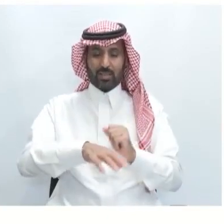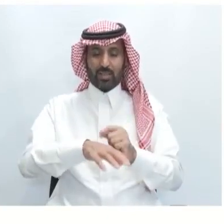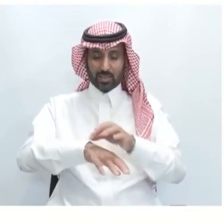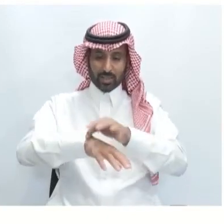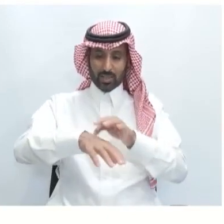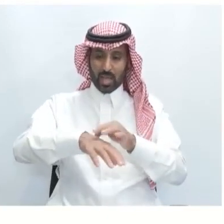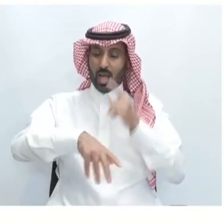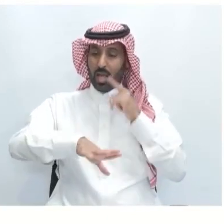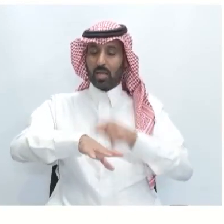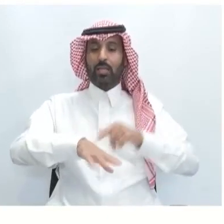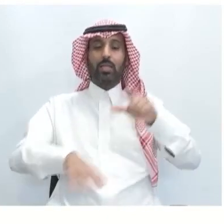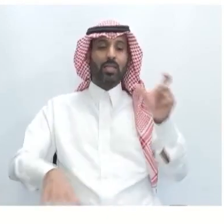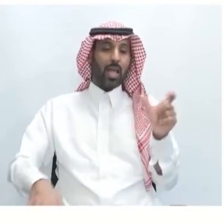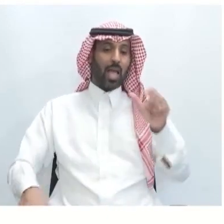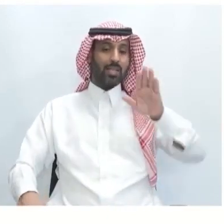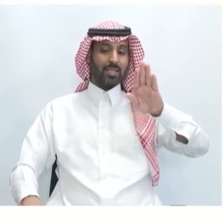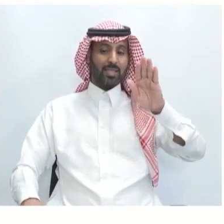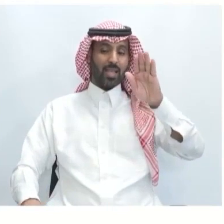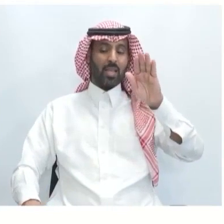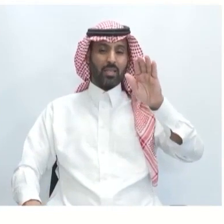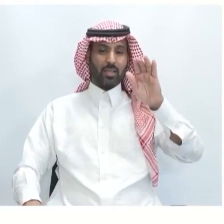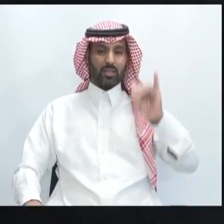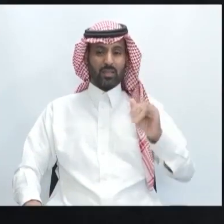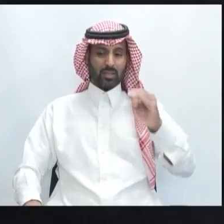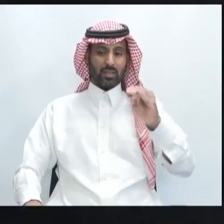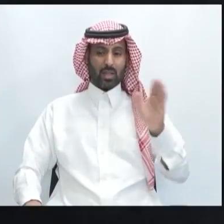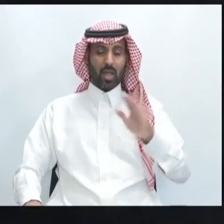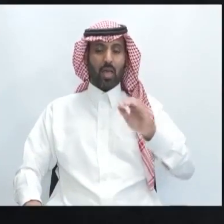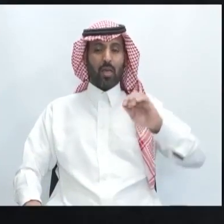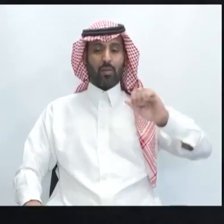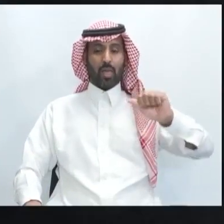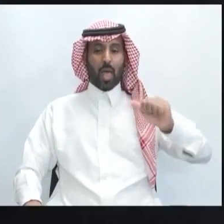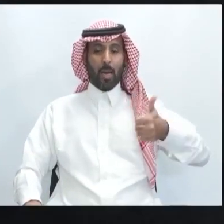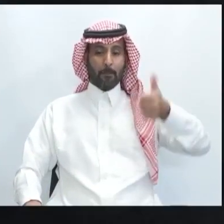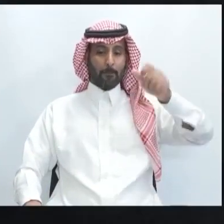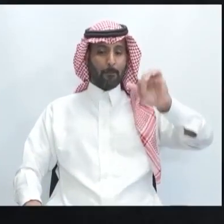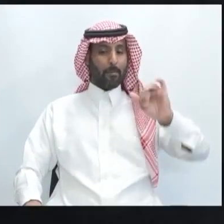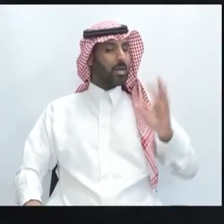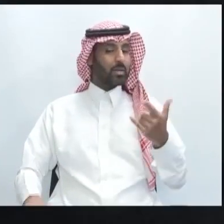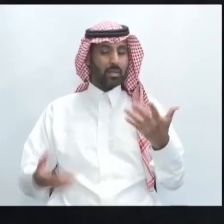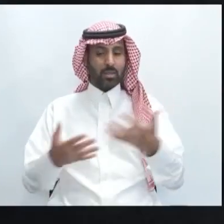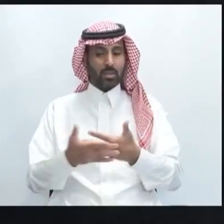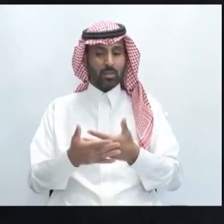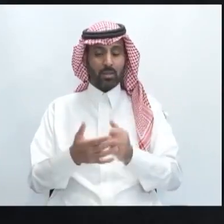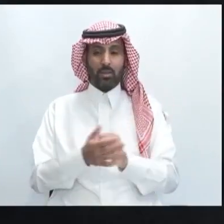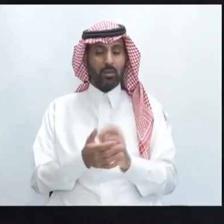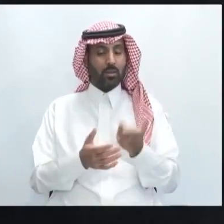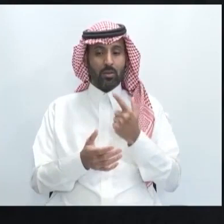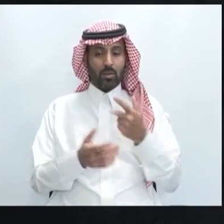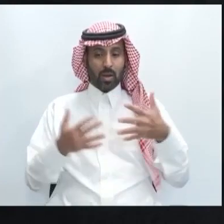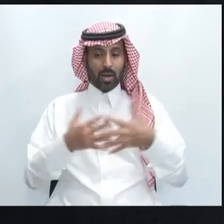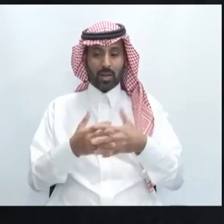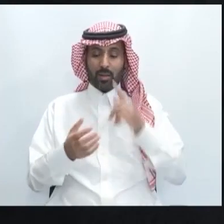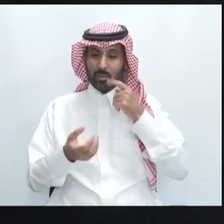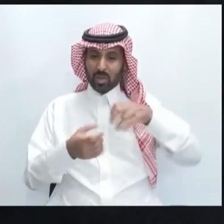هنا ما علاقه النسيج الظام في المركبات العضويه ما المقصود بنسيج الظام وما علاقته